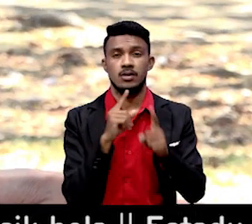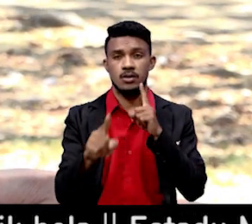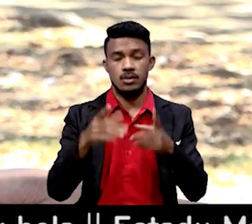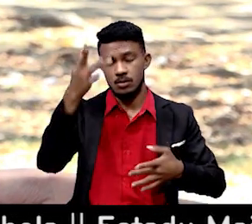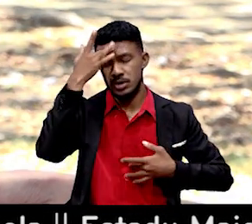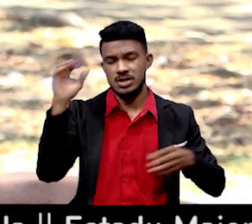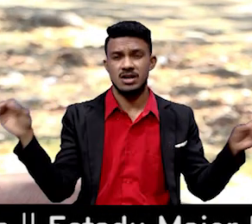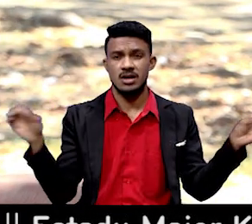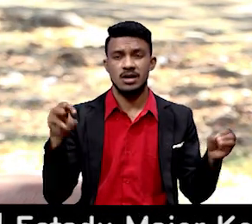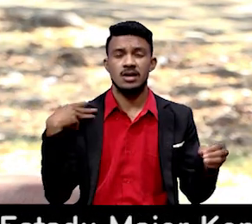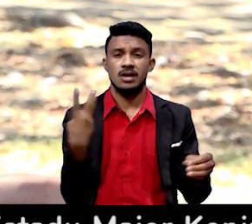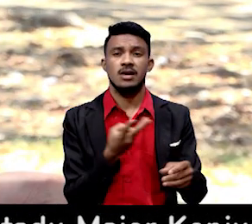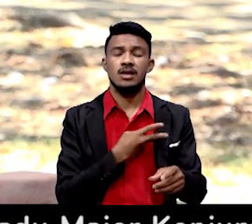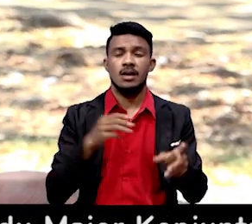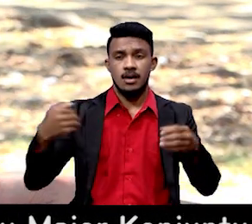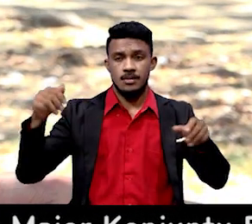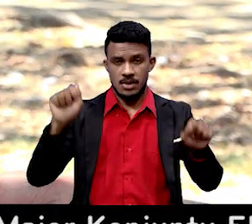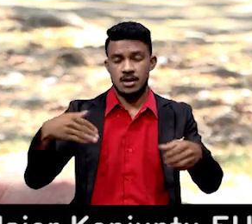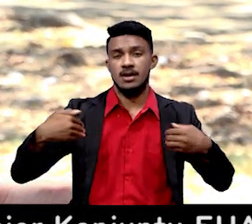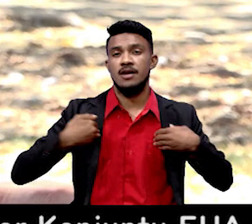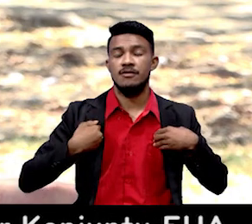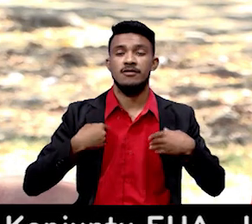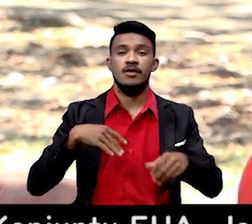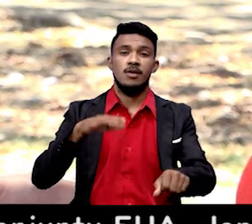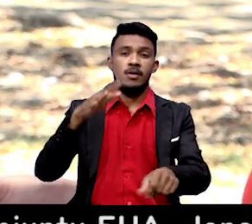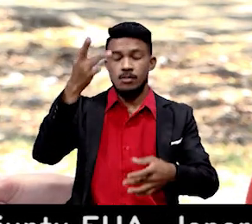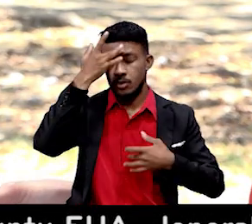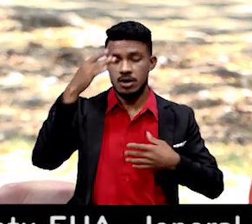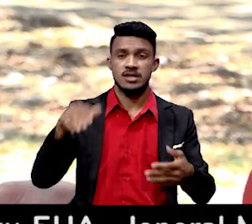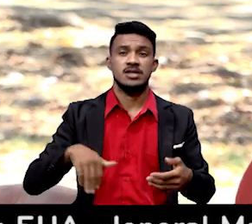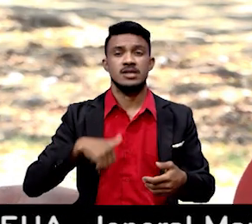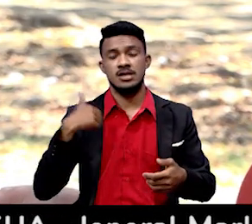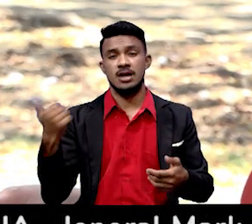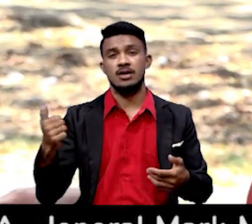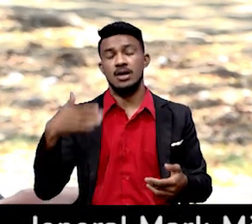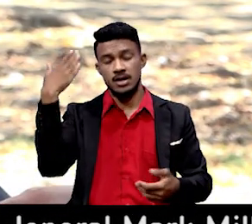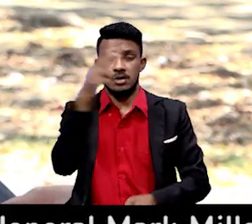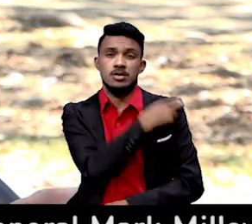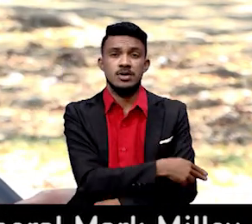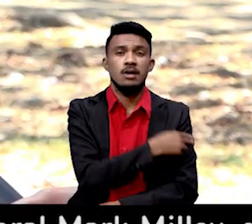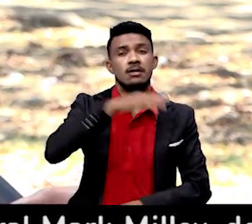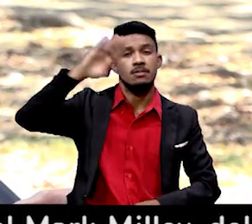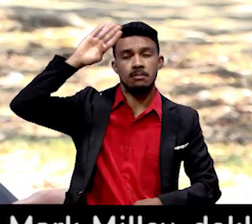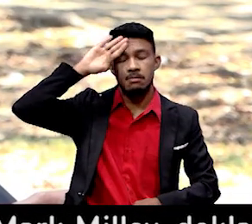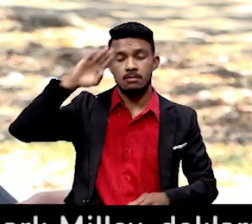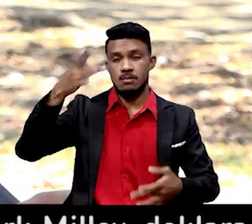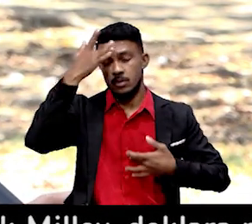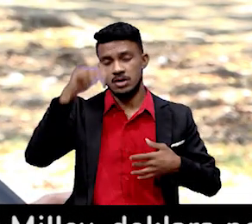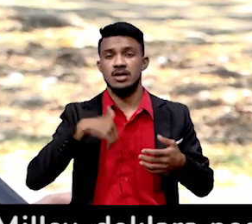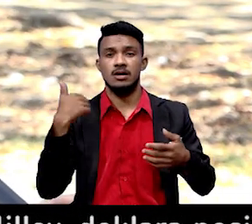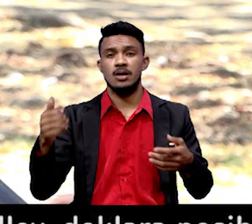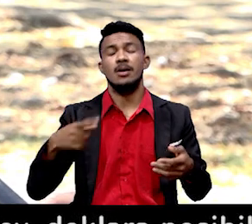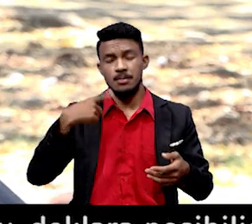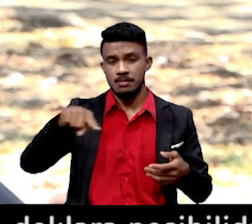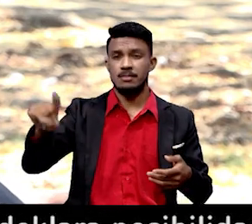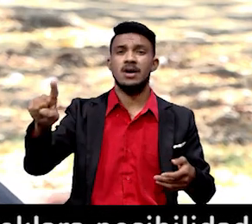lahiran itu tapi dah harapnya moras seluk agora itu hari ya hospital napa ismana moras seluk seluk nih bahin mati deh tambah